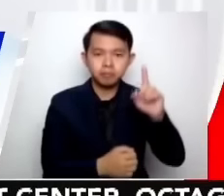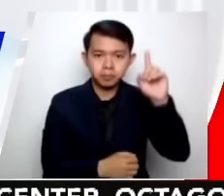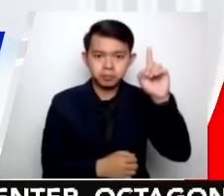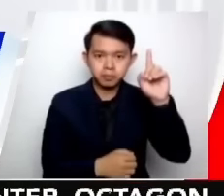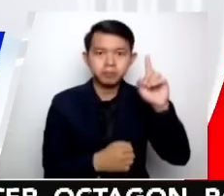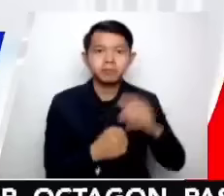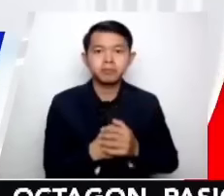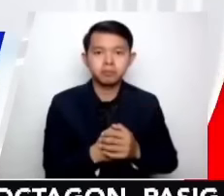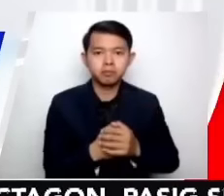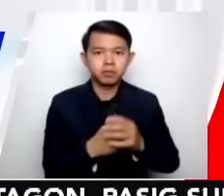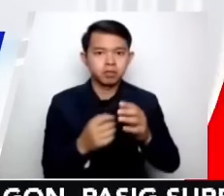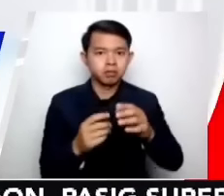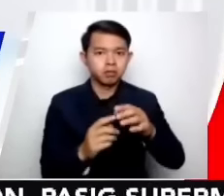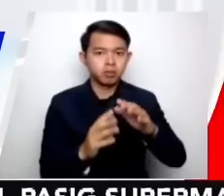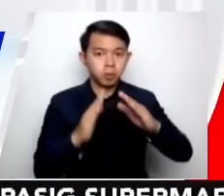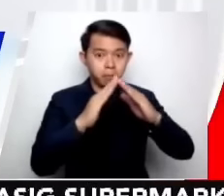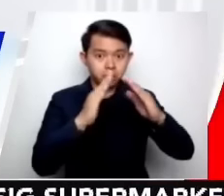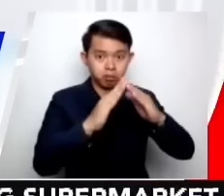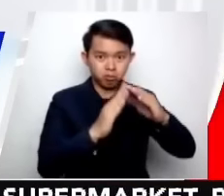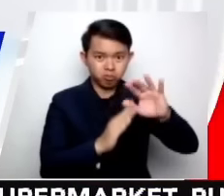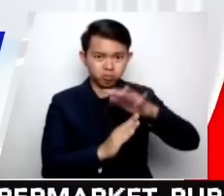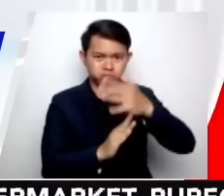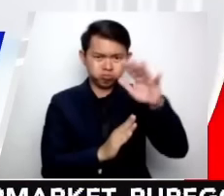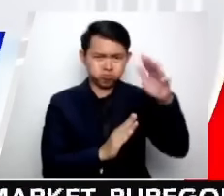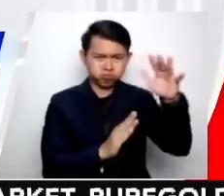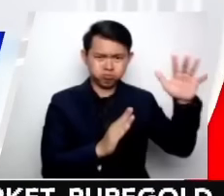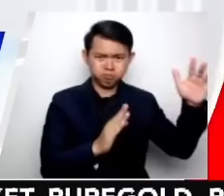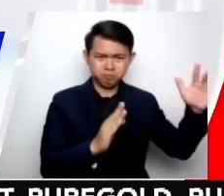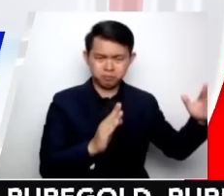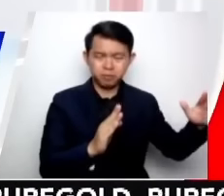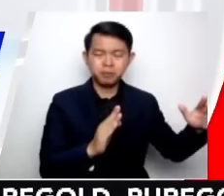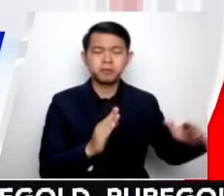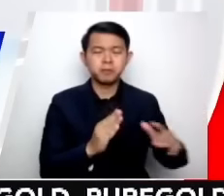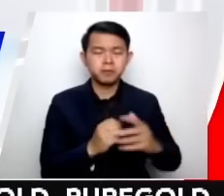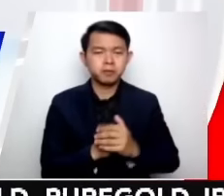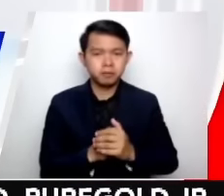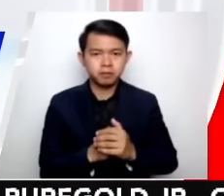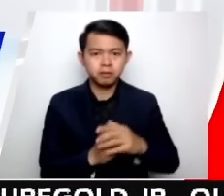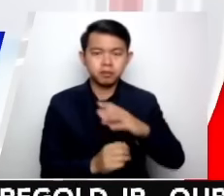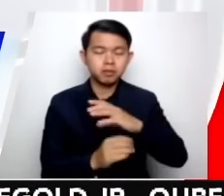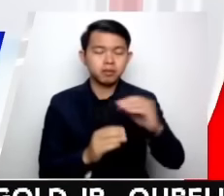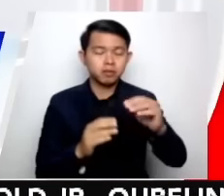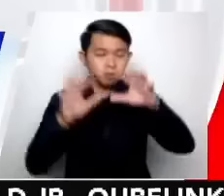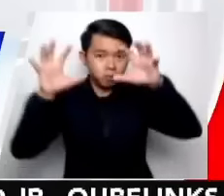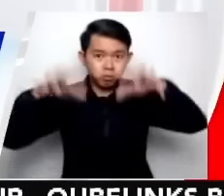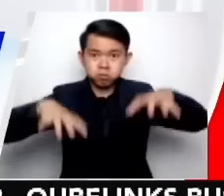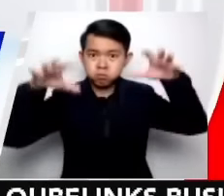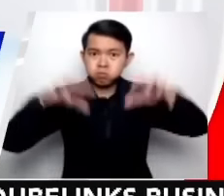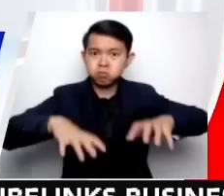Lumipad ang ilang yero. Matindi rin ang pagbuhos ng ulan sa bayan ng Basco.